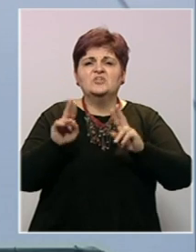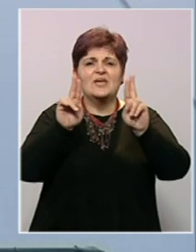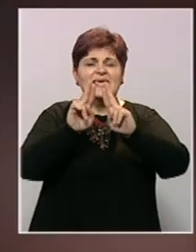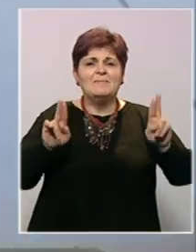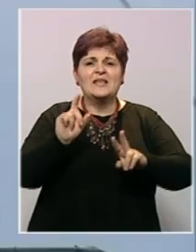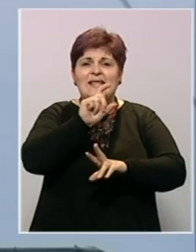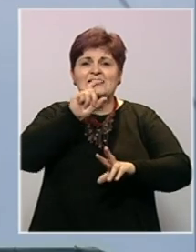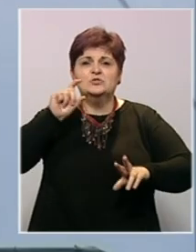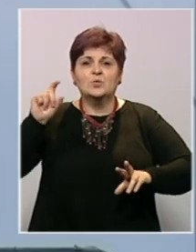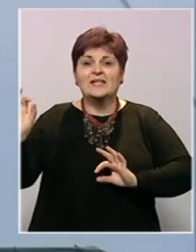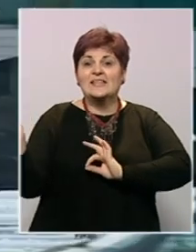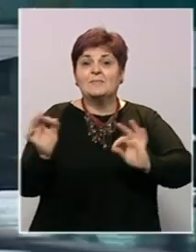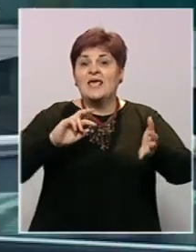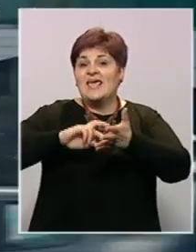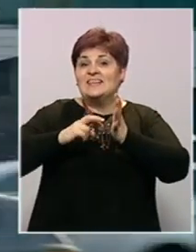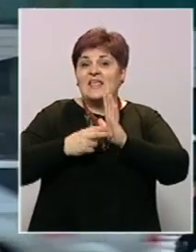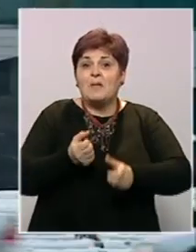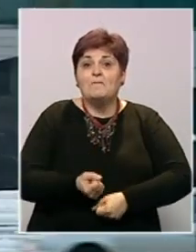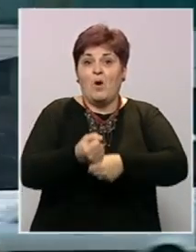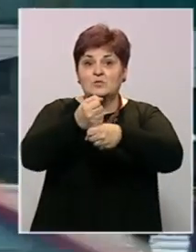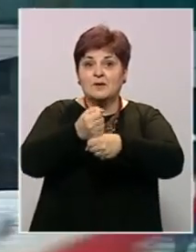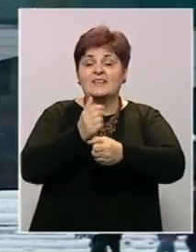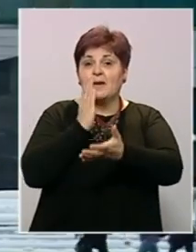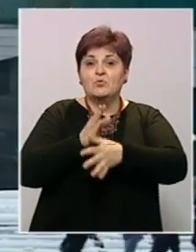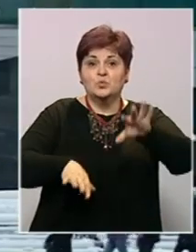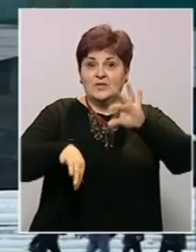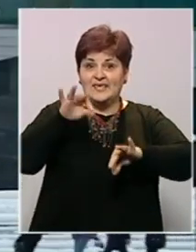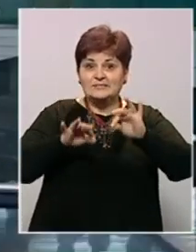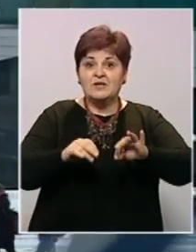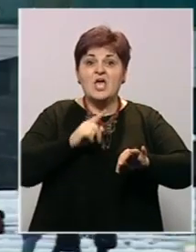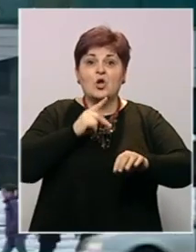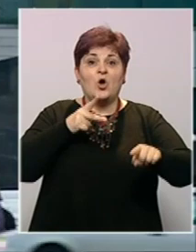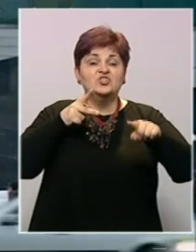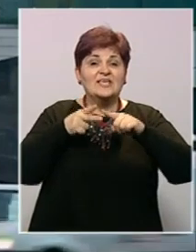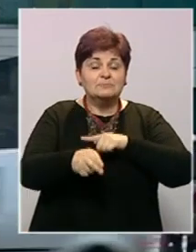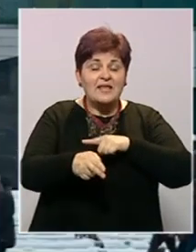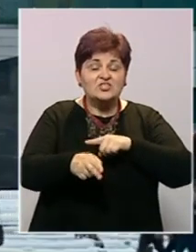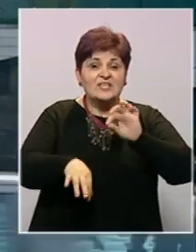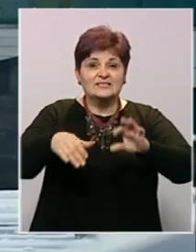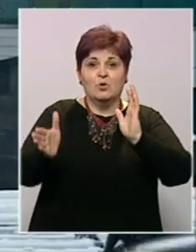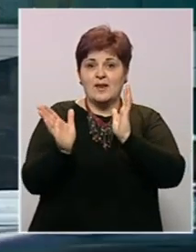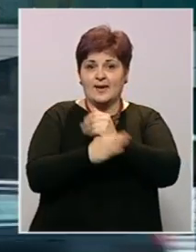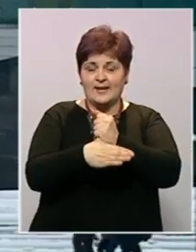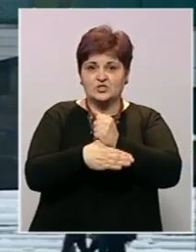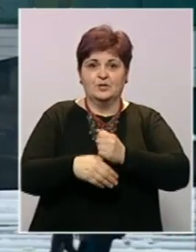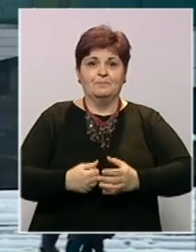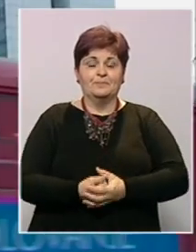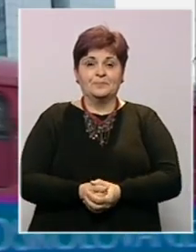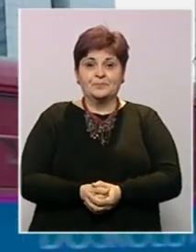međunarodne institucije da se osigura tehnološka potpora održavanju izbora koji će spriječiti izborne krađe.